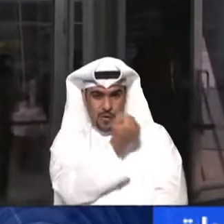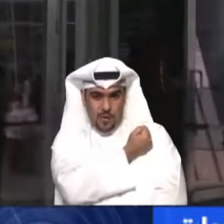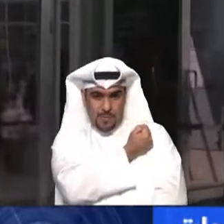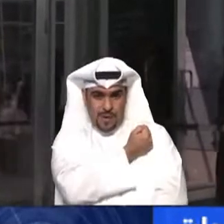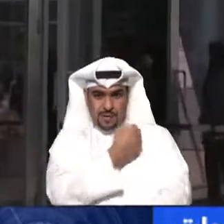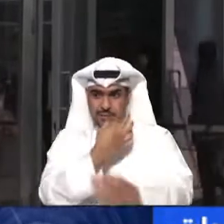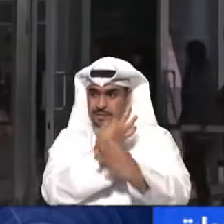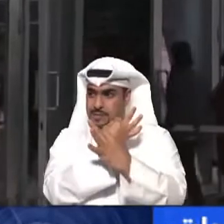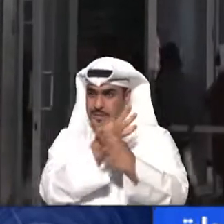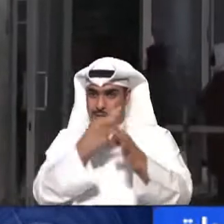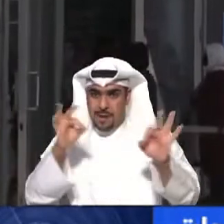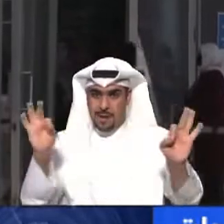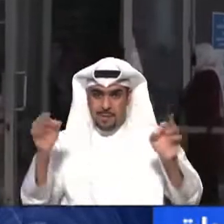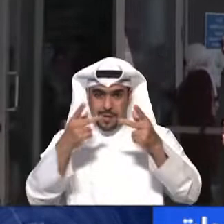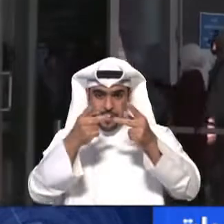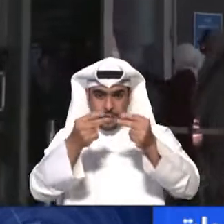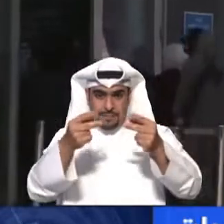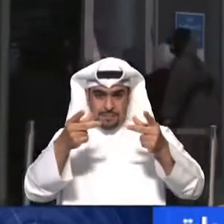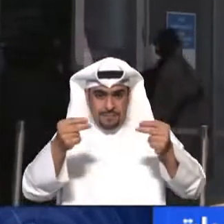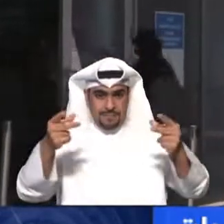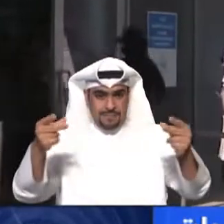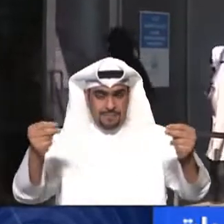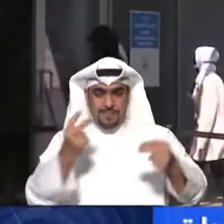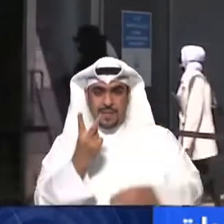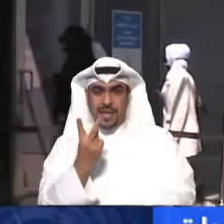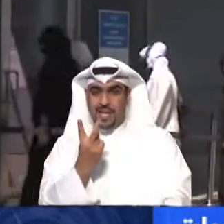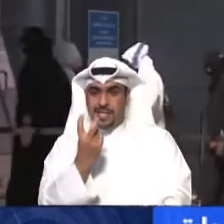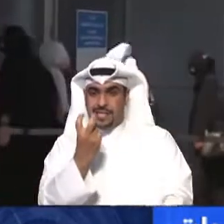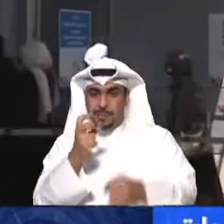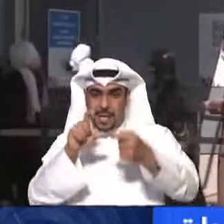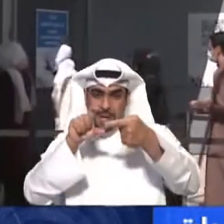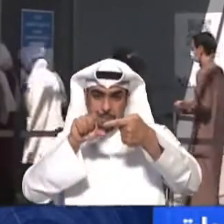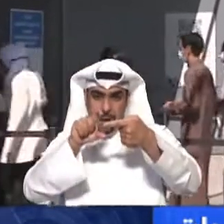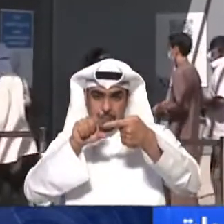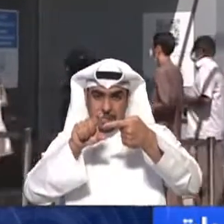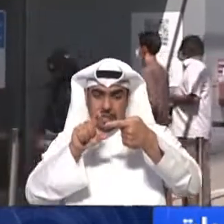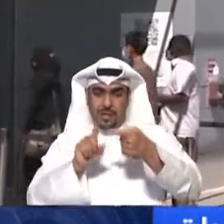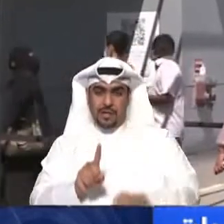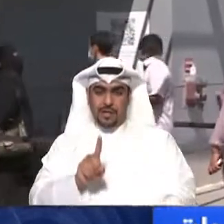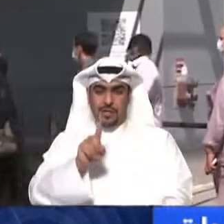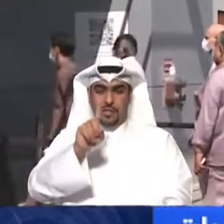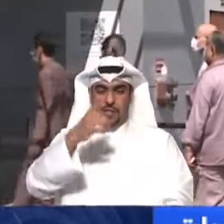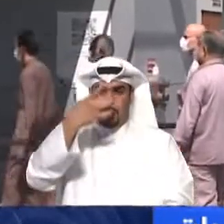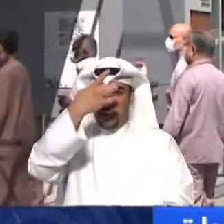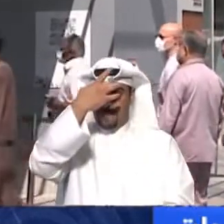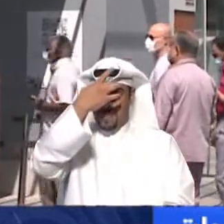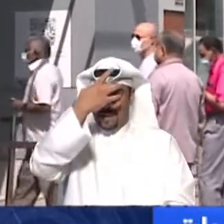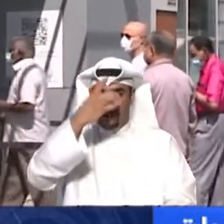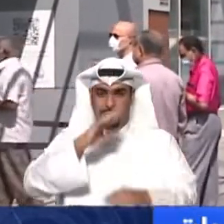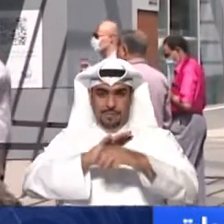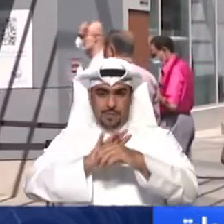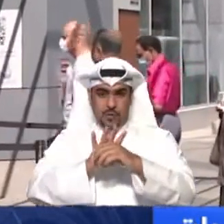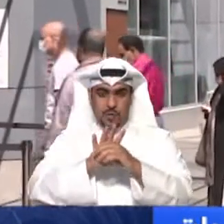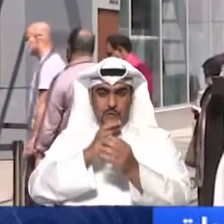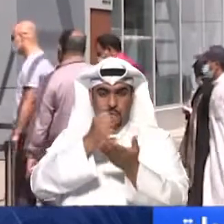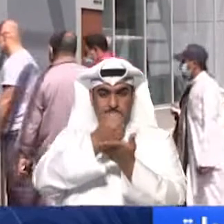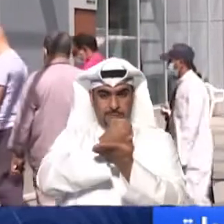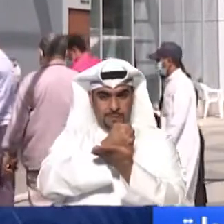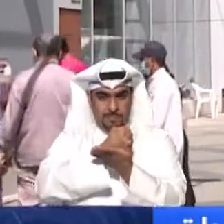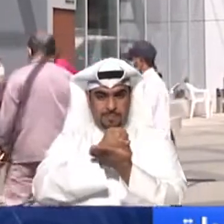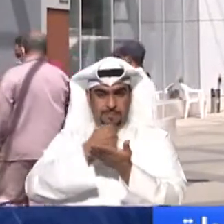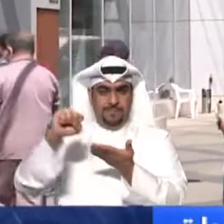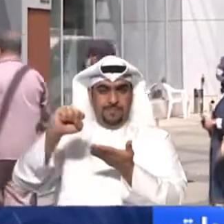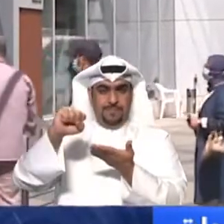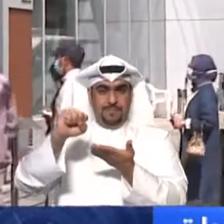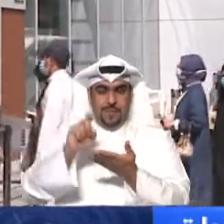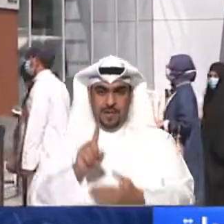المجتمعية هي الحل الوحيد للتخلص من هذا الوباء، وأن نعدي المرحلة هذه اللي هي تقريبا راح تكمل سنتين